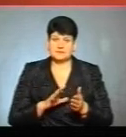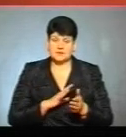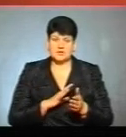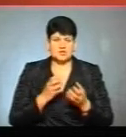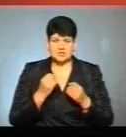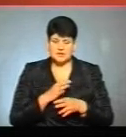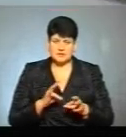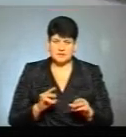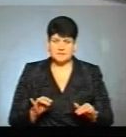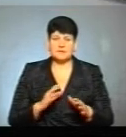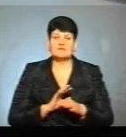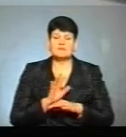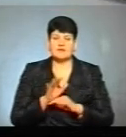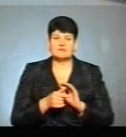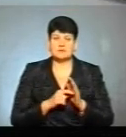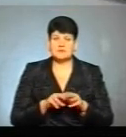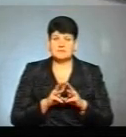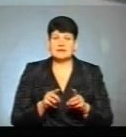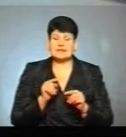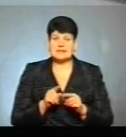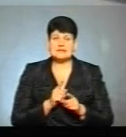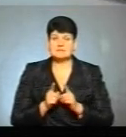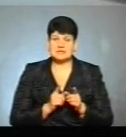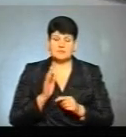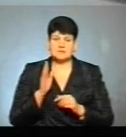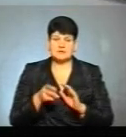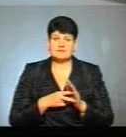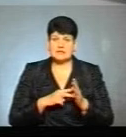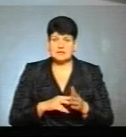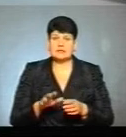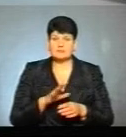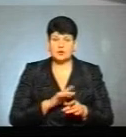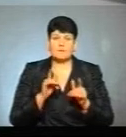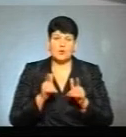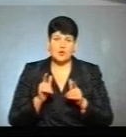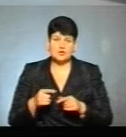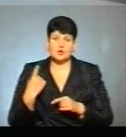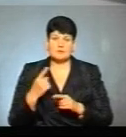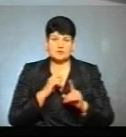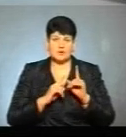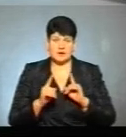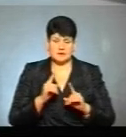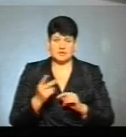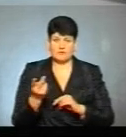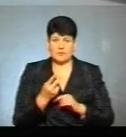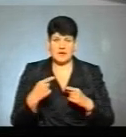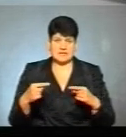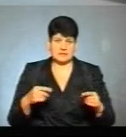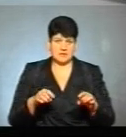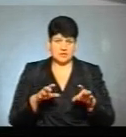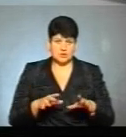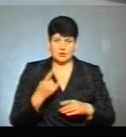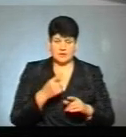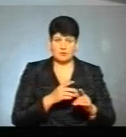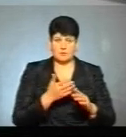ні? Чи це ми відправили до Кабінету міністрів тільки ті зміни до перспективного плану, які були погоджені обласною радою двома різними рішеннями. Одне